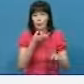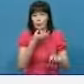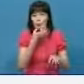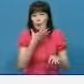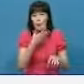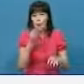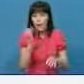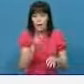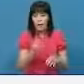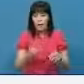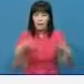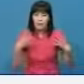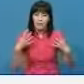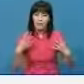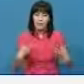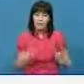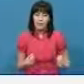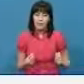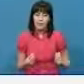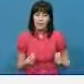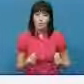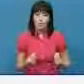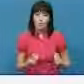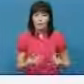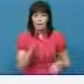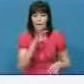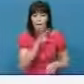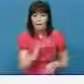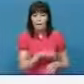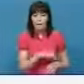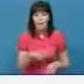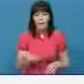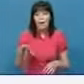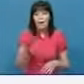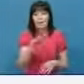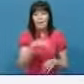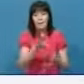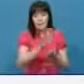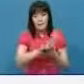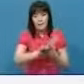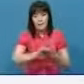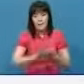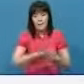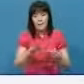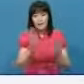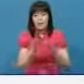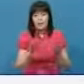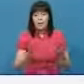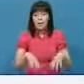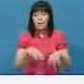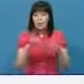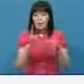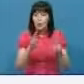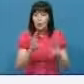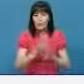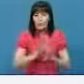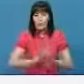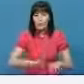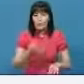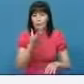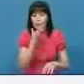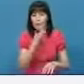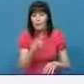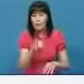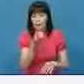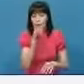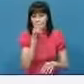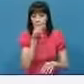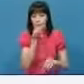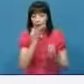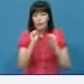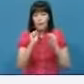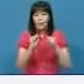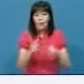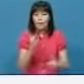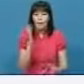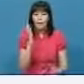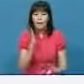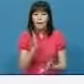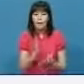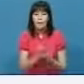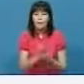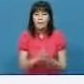адамға шомылуға қолайлы. Барынша таза, балалар үшін қауіпсіз аймақта құнарлы тамақтанудың да мүмкіндіктері